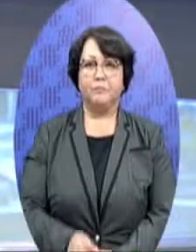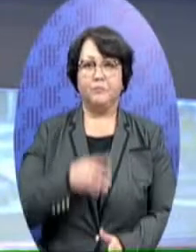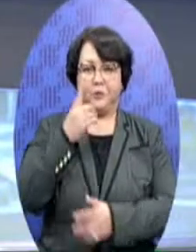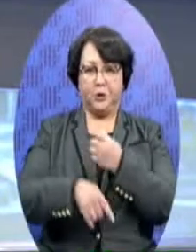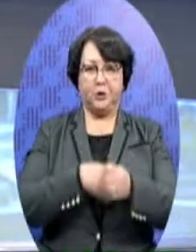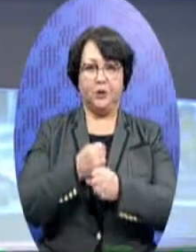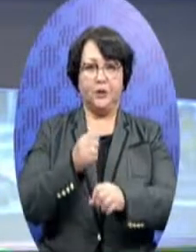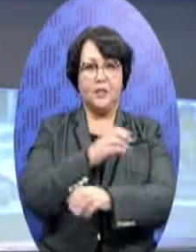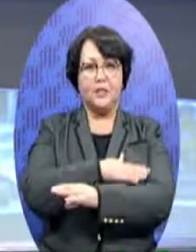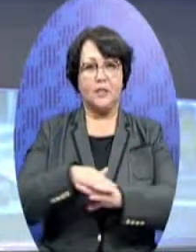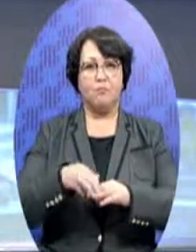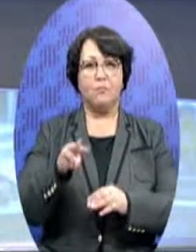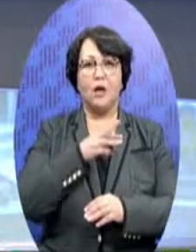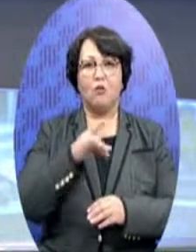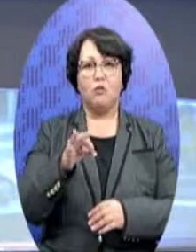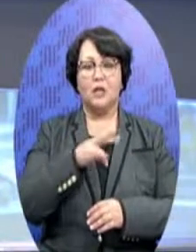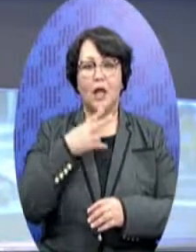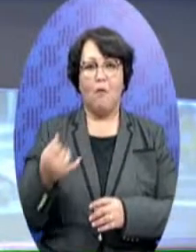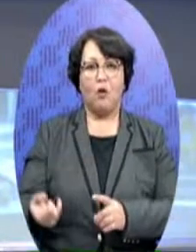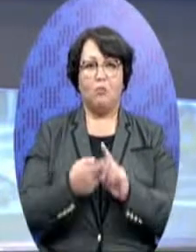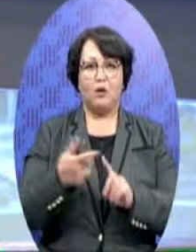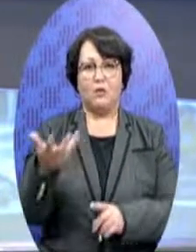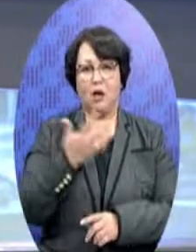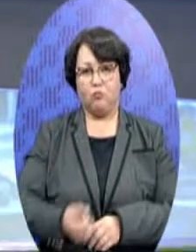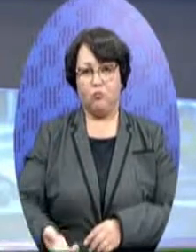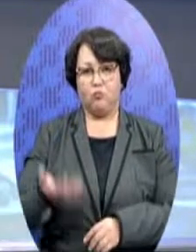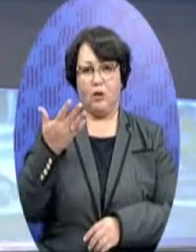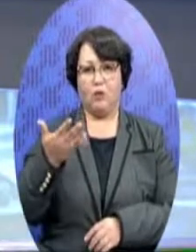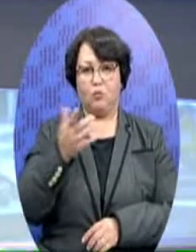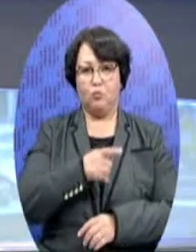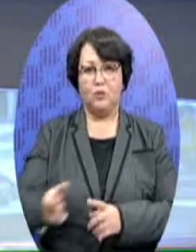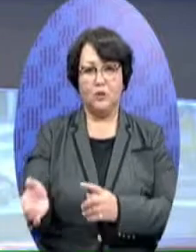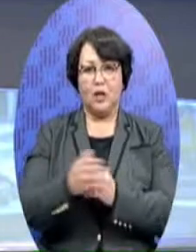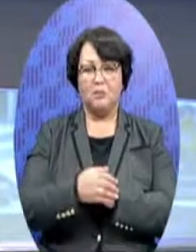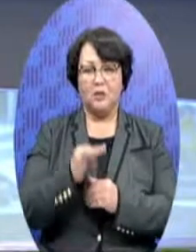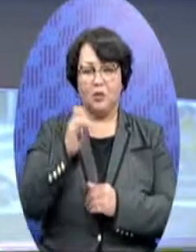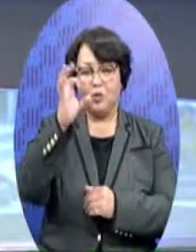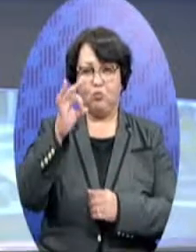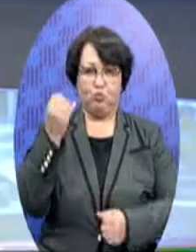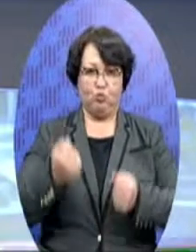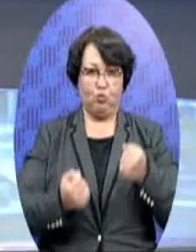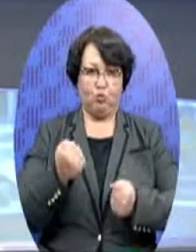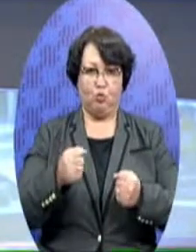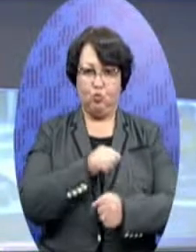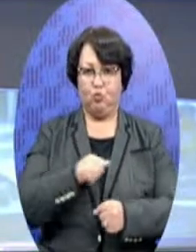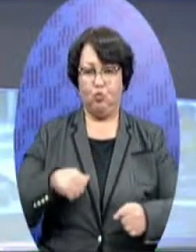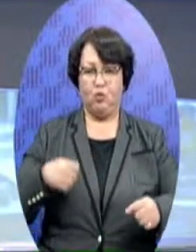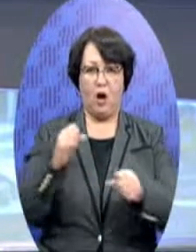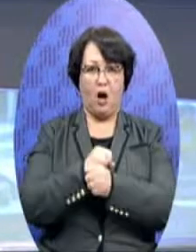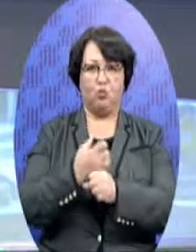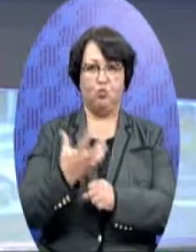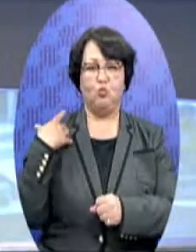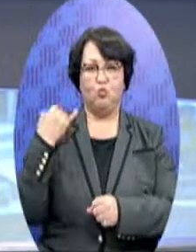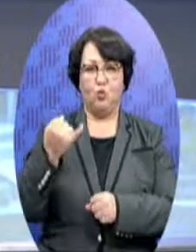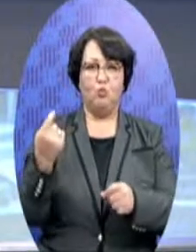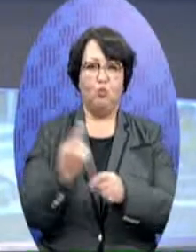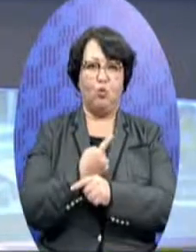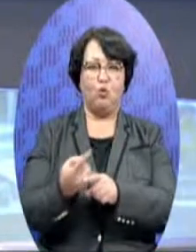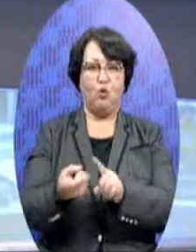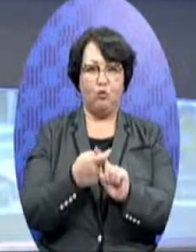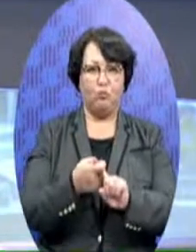Жилдээ зам тээврийн осын улмаас 500 гаруй хүн харамсалтайгаар нас барж байна. Осол хэргийн дийлэнхийн жолоочийн хариуцлагагүй байдлаас болж хэрхэн гарч байгааг цагурд